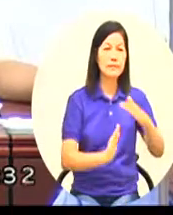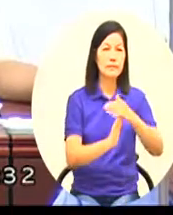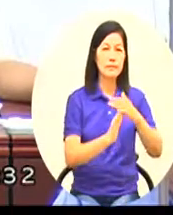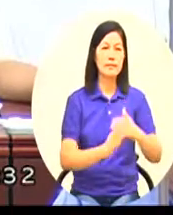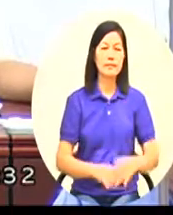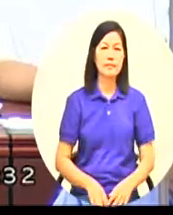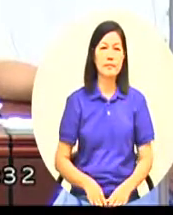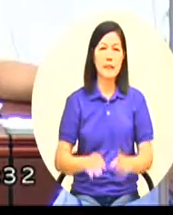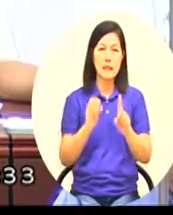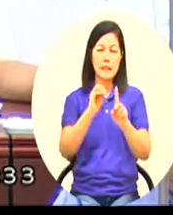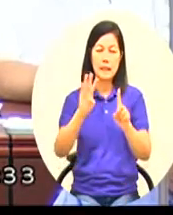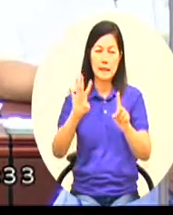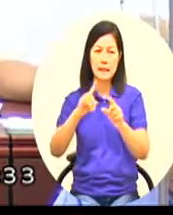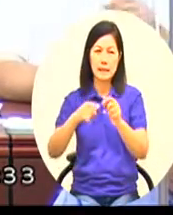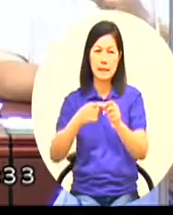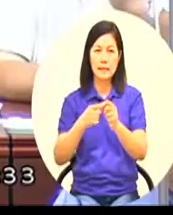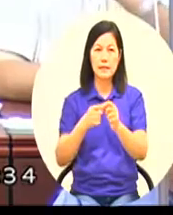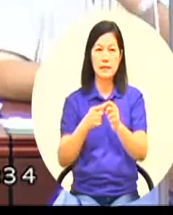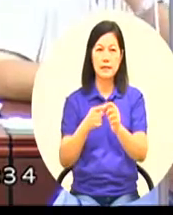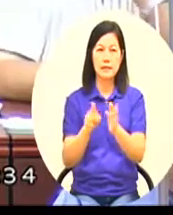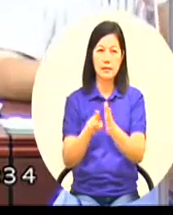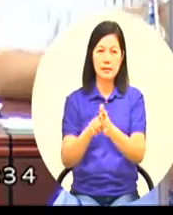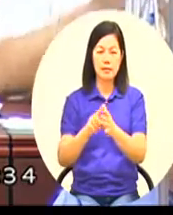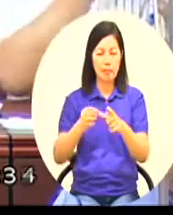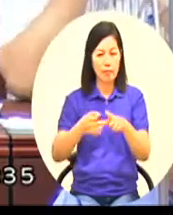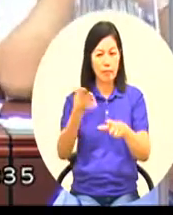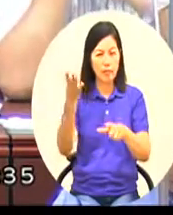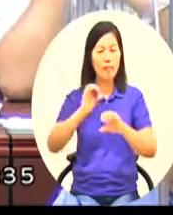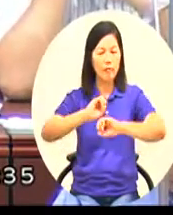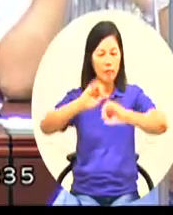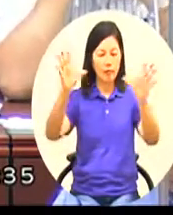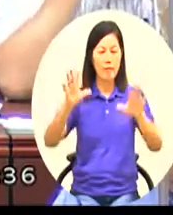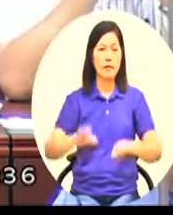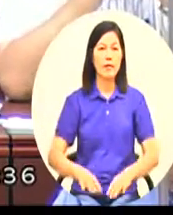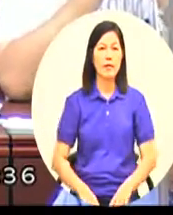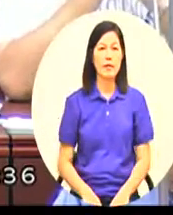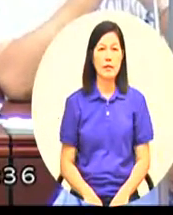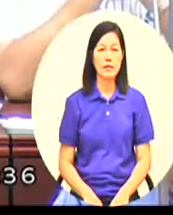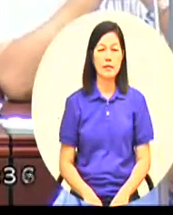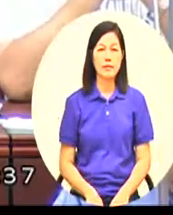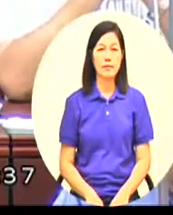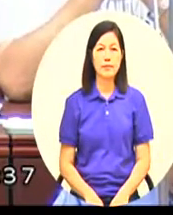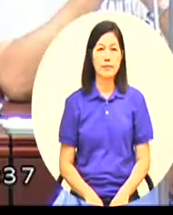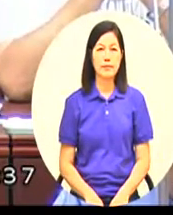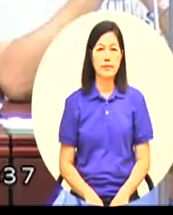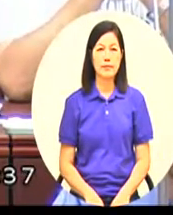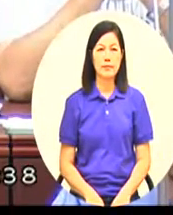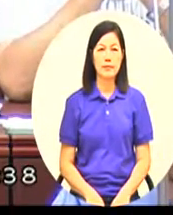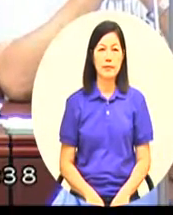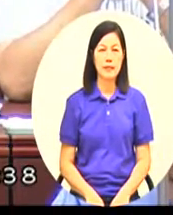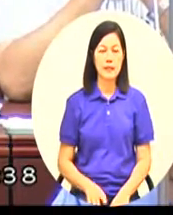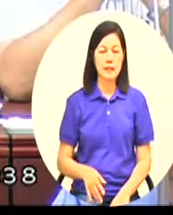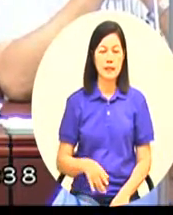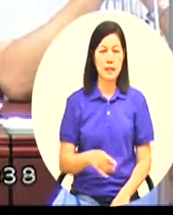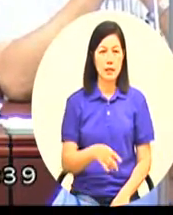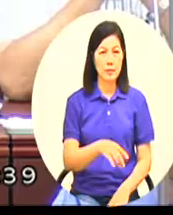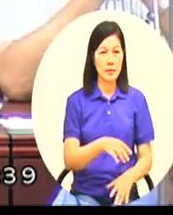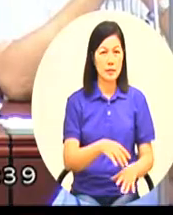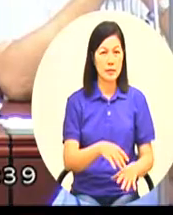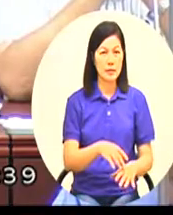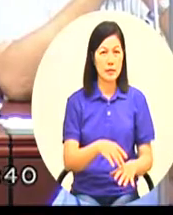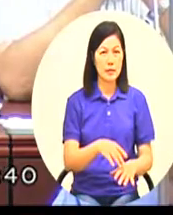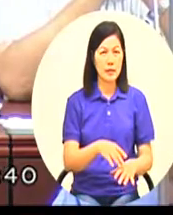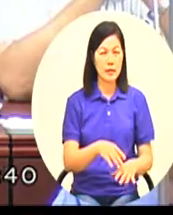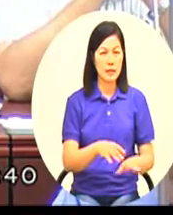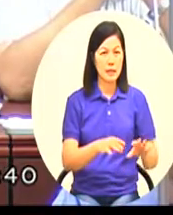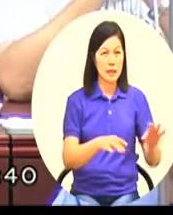是104年的时候公布的了哈，古年行云公布的，但是是他们请客，地方要找钱哈，地